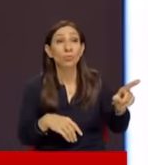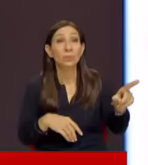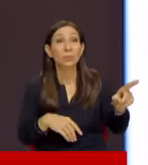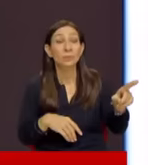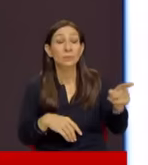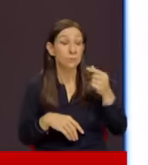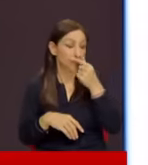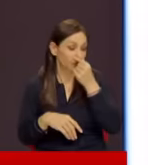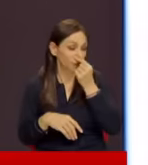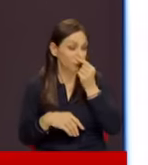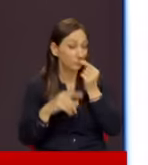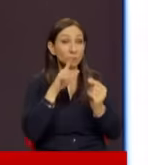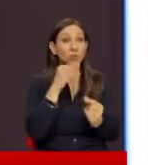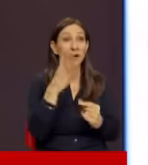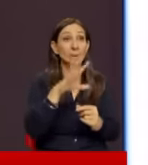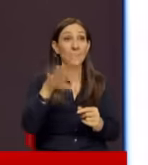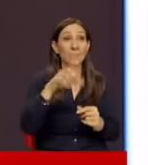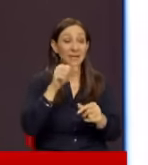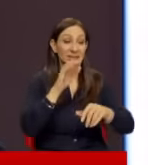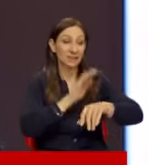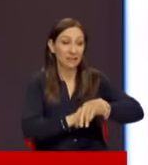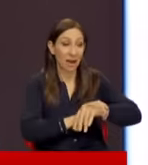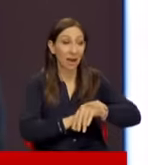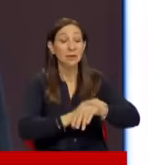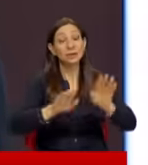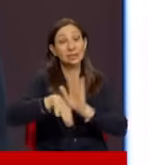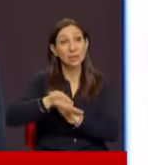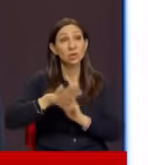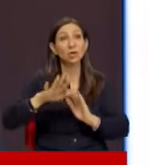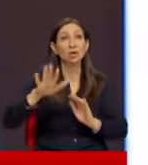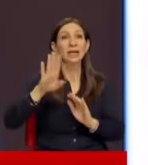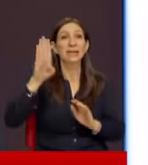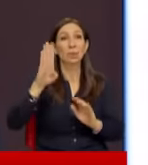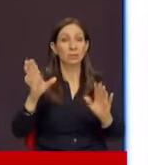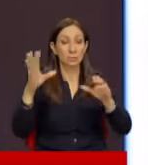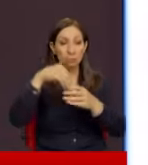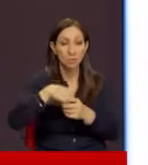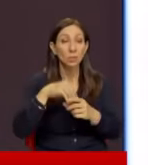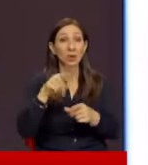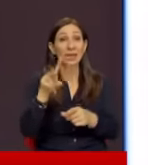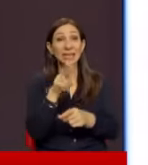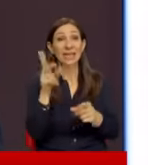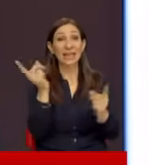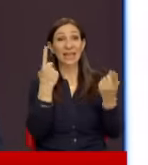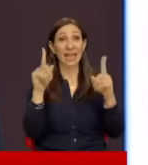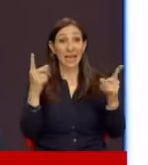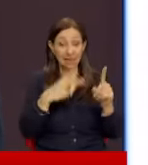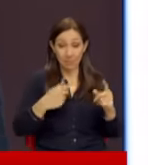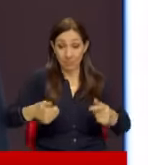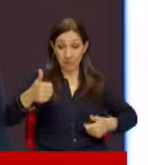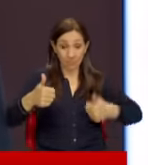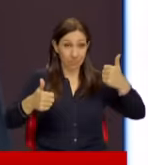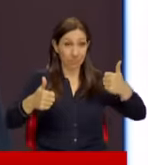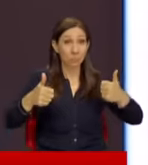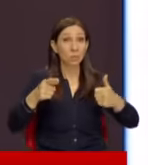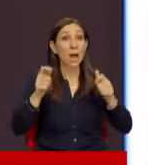İmamoğlu'nun vaat ettiği şey merkez sağ ve sosyal demokrasinin bir aradalığı. Bu ikisi de, bu iki lider de, iki belediye başkanı da